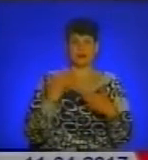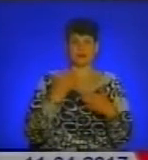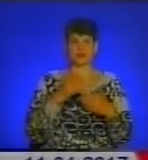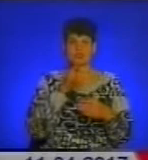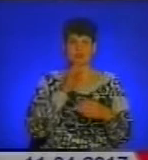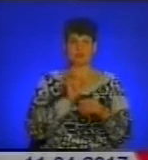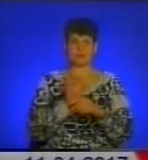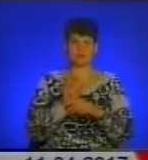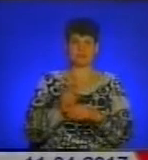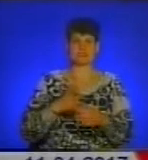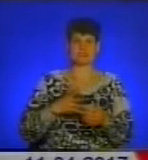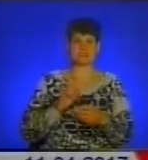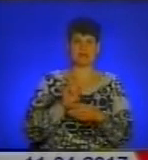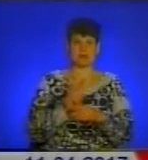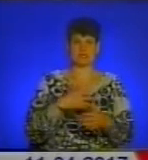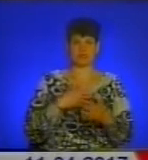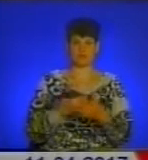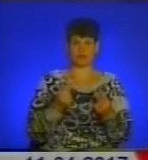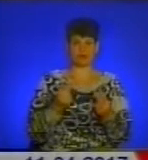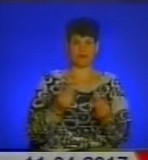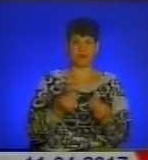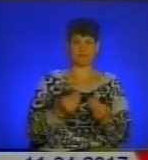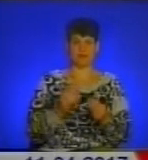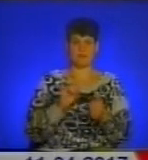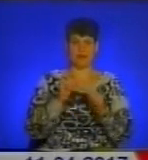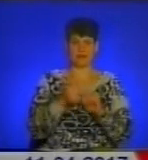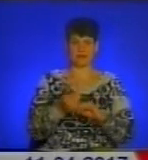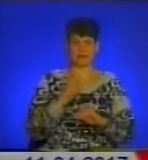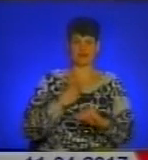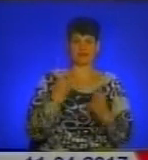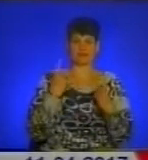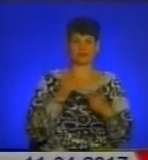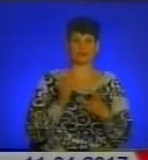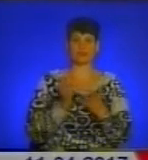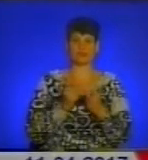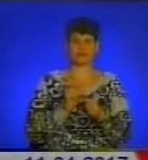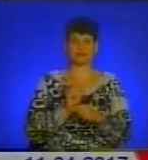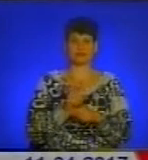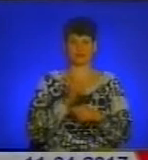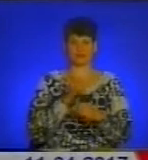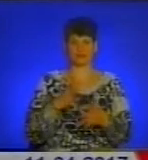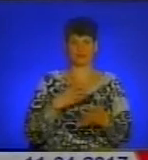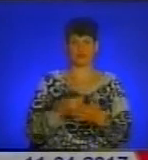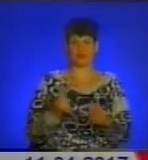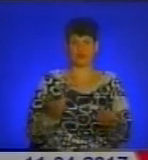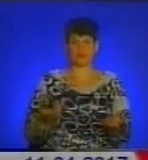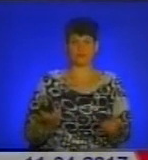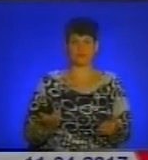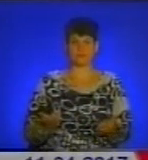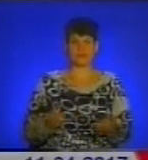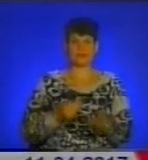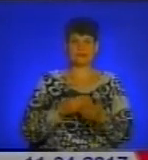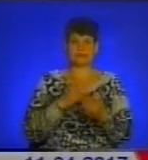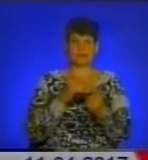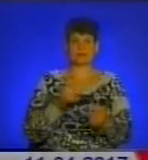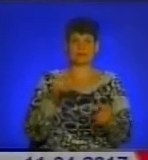замовити. Замовляємо ми за свої кошти, нам наперед їх не дають. Велику кількість ми не можемо замовити аналогічно за свої кошти. Ціни не